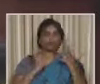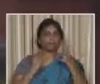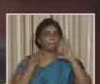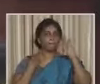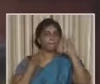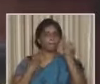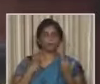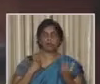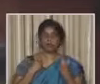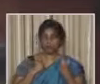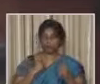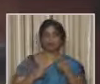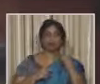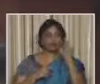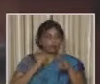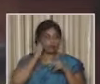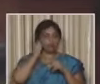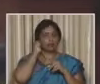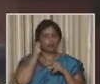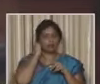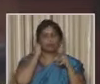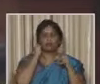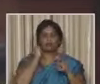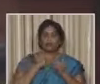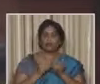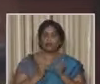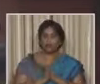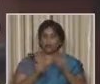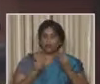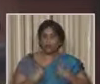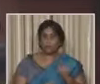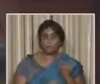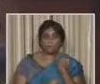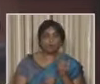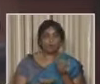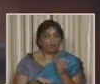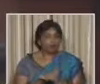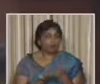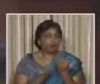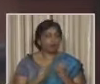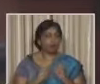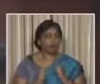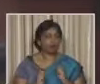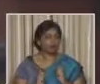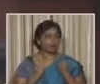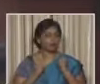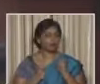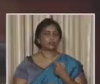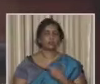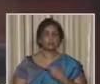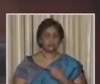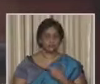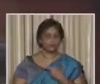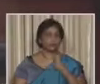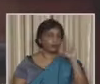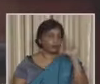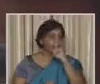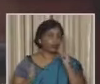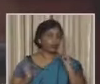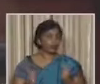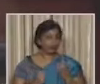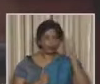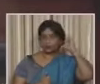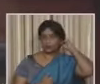பெறுபேறு கிடைத்தது. அதனால் என்ன செய்தார்கள்? இழந்த அதிகாரத்தை மீண்டும் கைப்பற்றுவதற்கான முயற்சியை மேற்கொண்டார்கள். முதலாவது